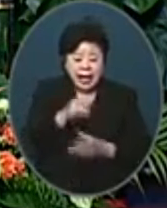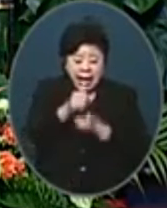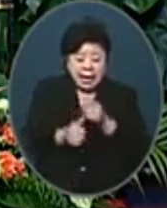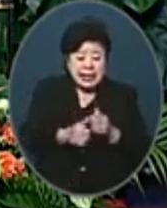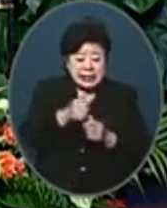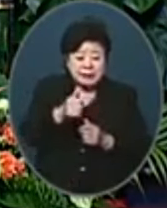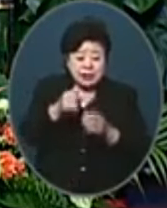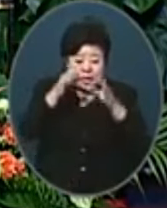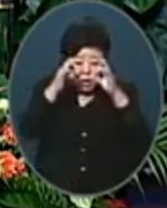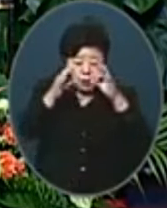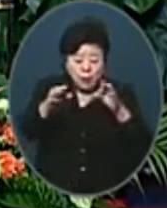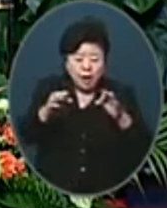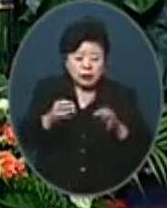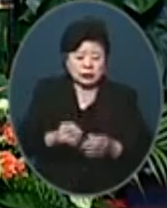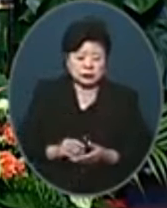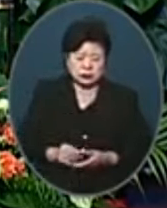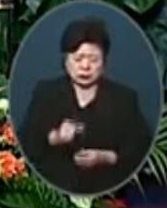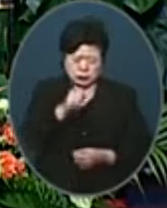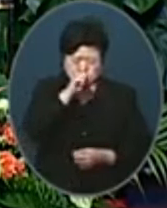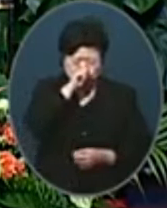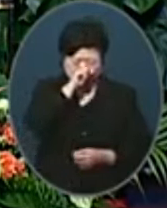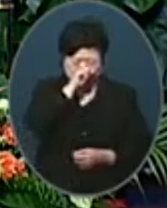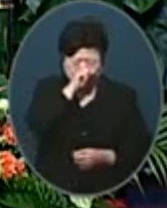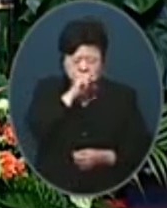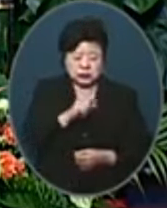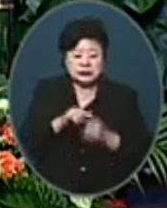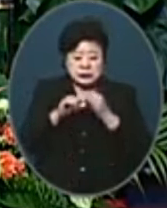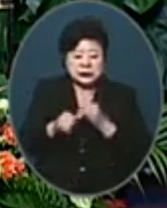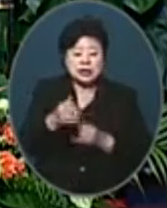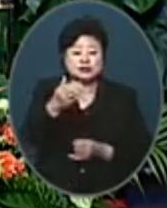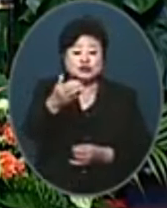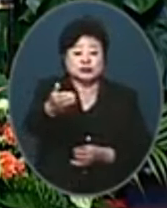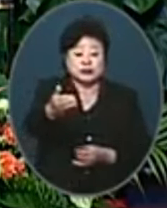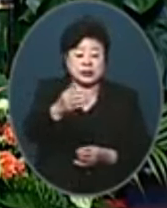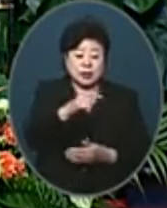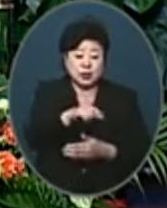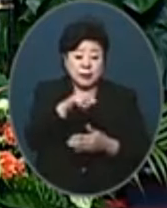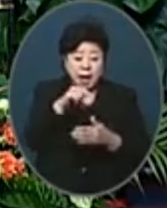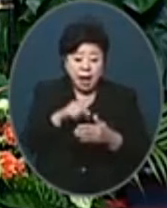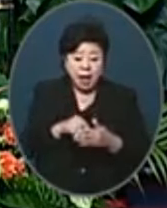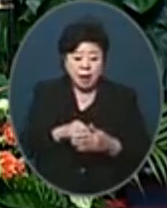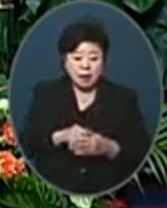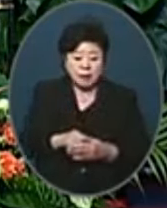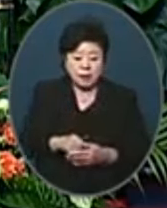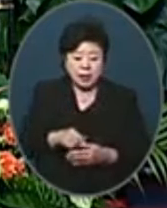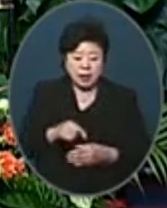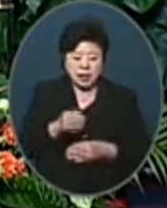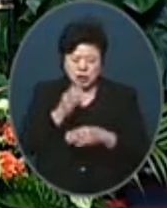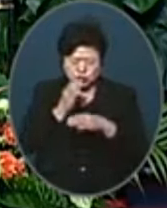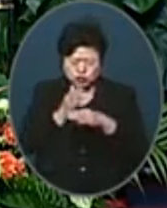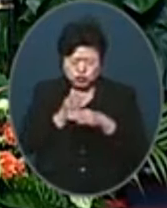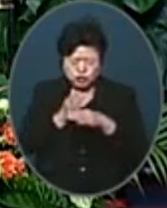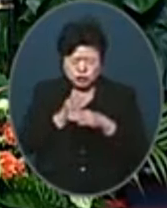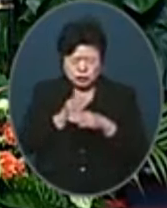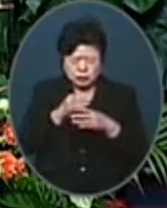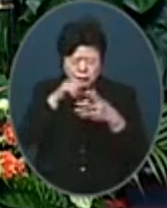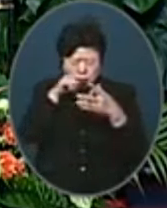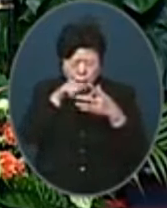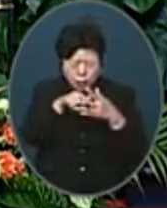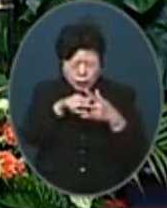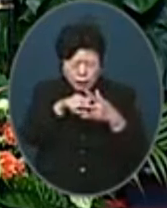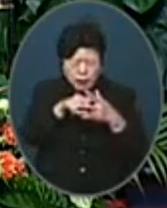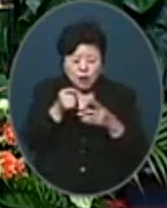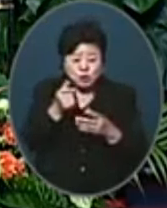하나님의 눈에는 그렇지 않습니다. 하나님께서는 우리 마음의 중심을 보시기 때문에 작은